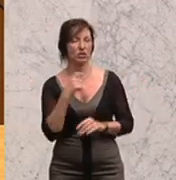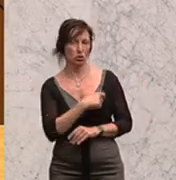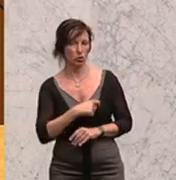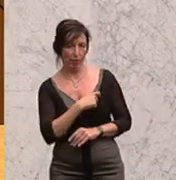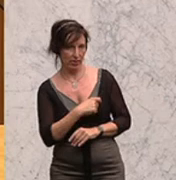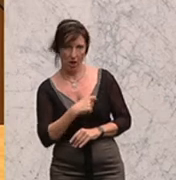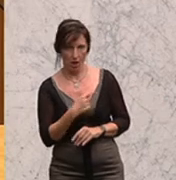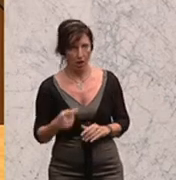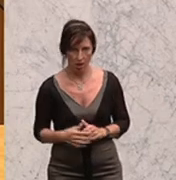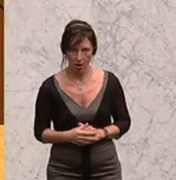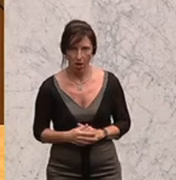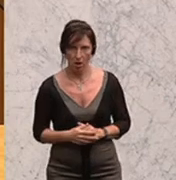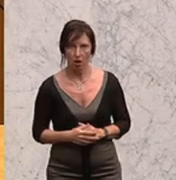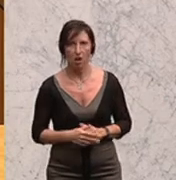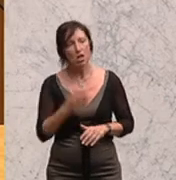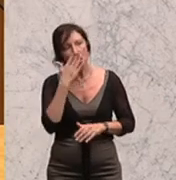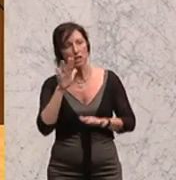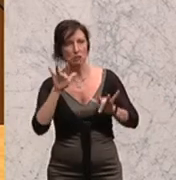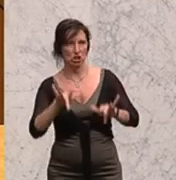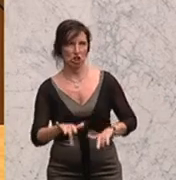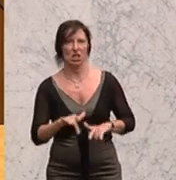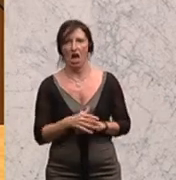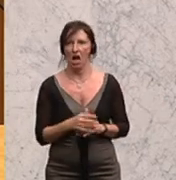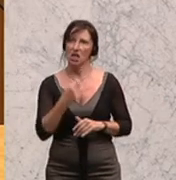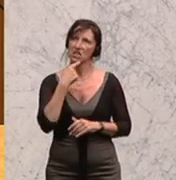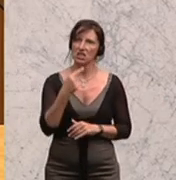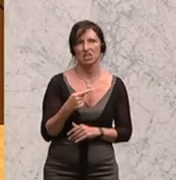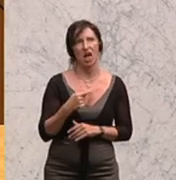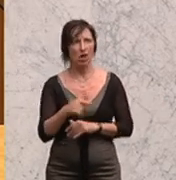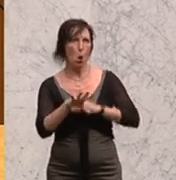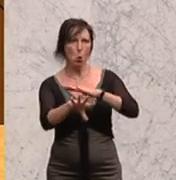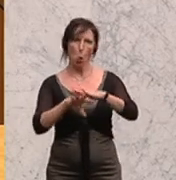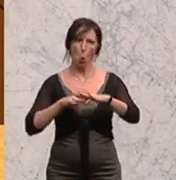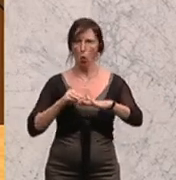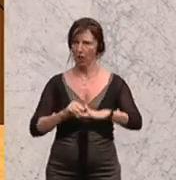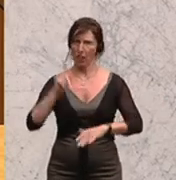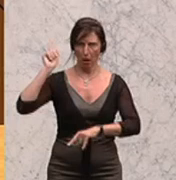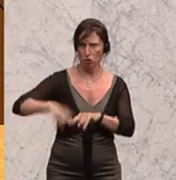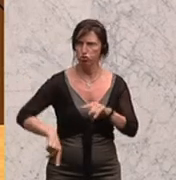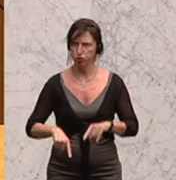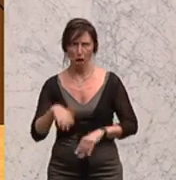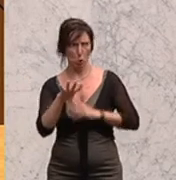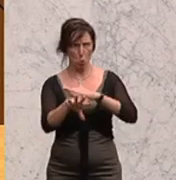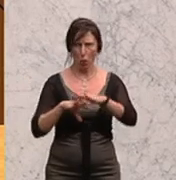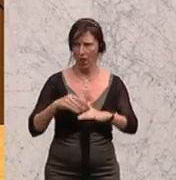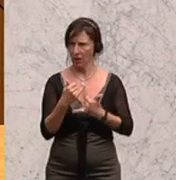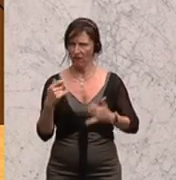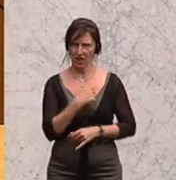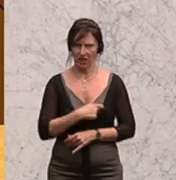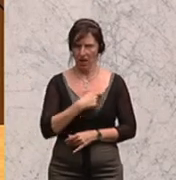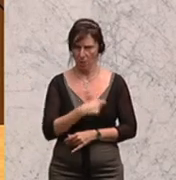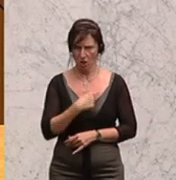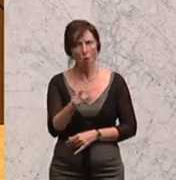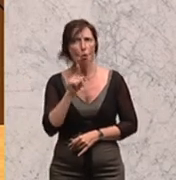Oppositionsparteien haben das Image, dass sie die Unternehmer kriminalisieren. Kriminalisiert werden sie ausschließlich von dieser